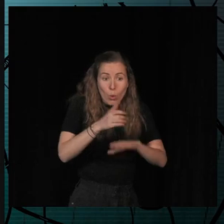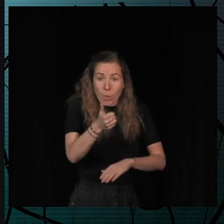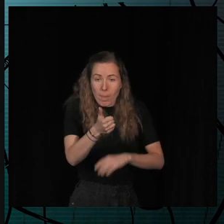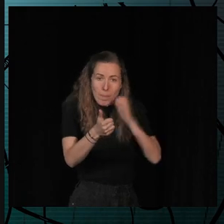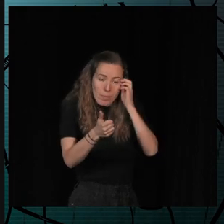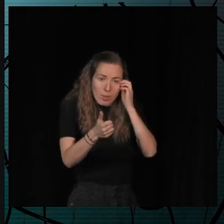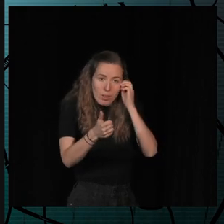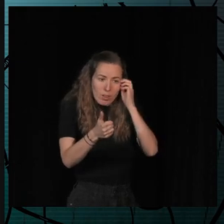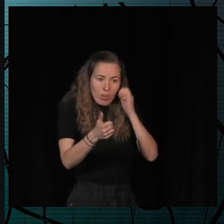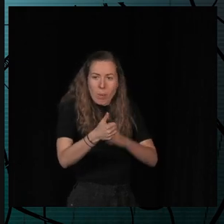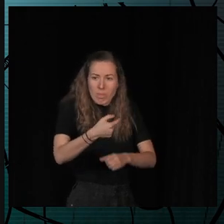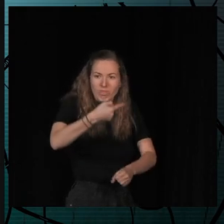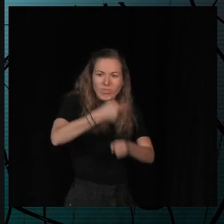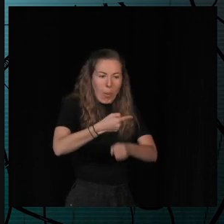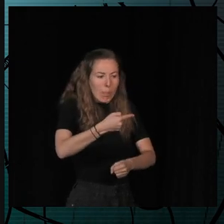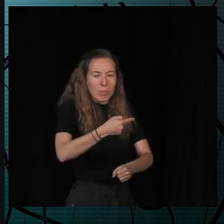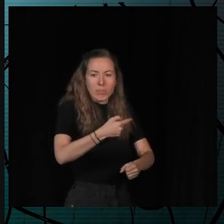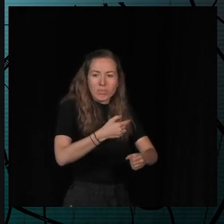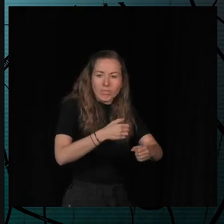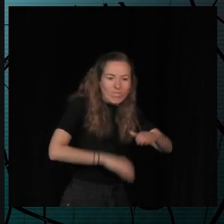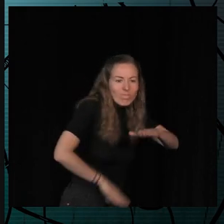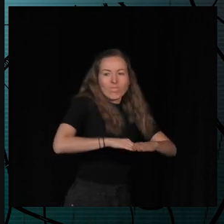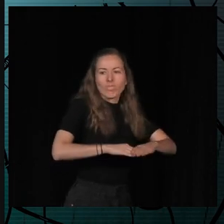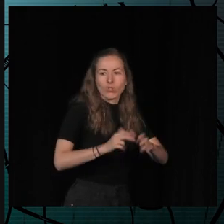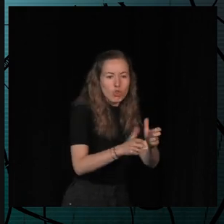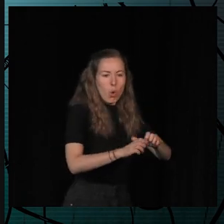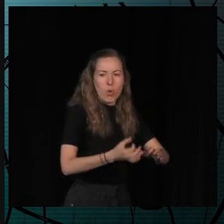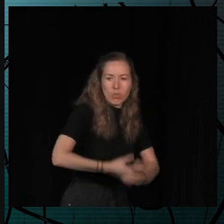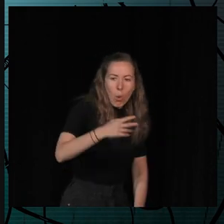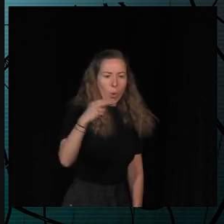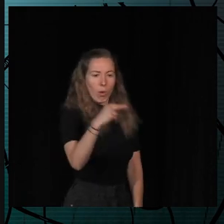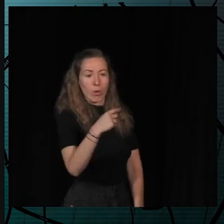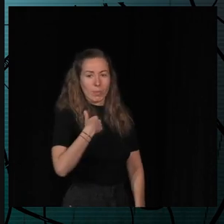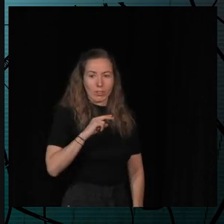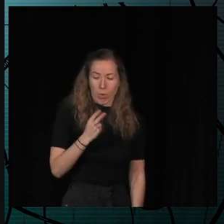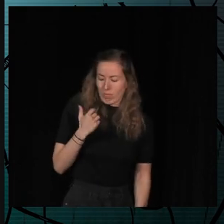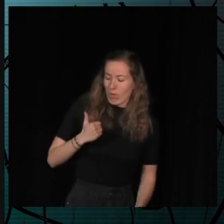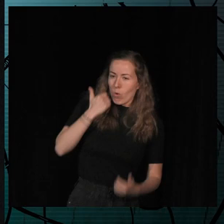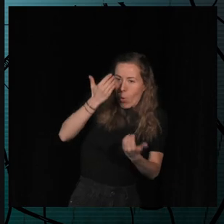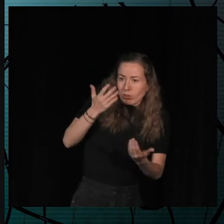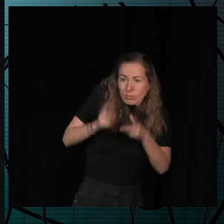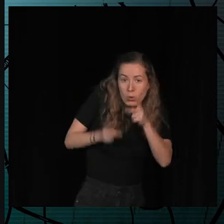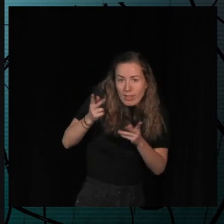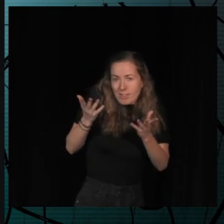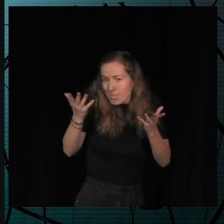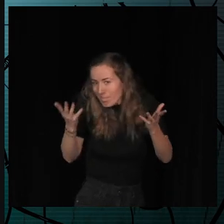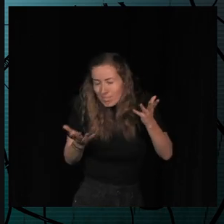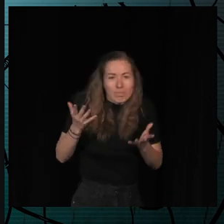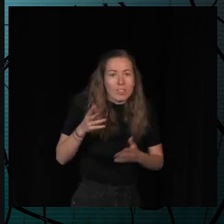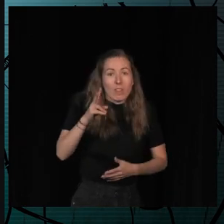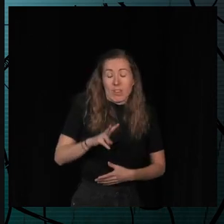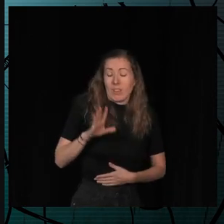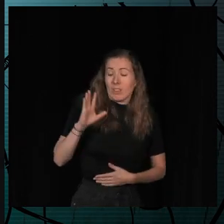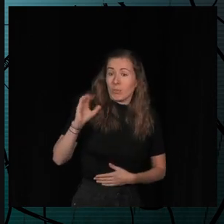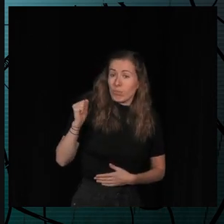un peu plus interdit concernant les jeux il y a une sorte de de de honte peut-être et donc finalement les